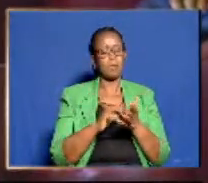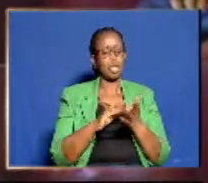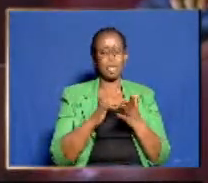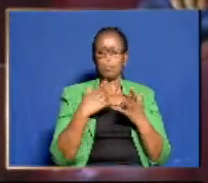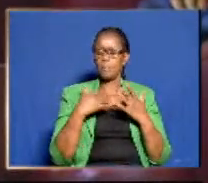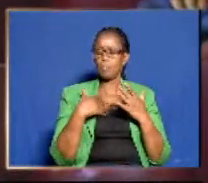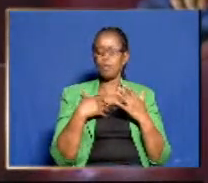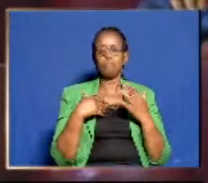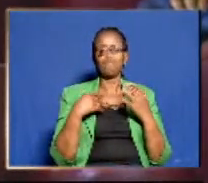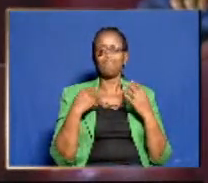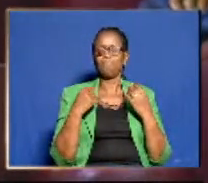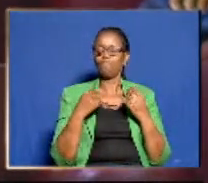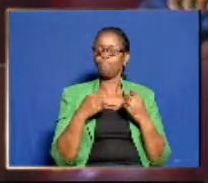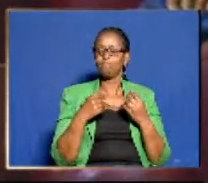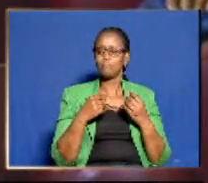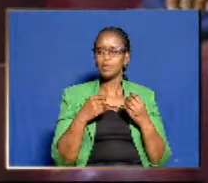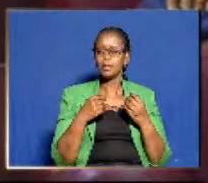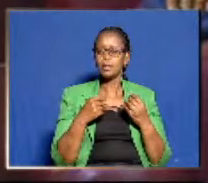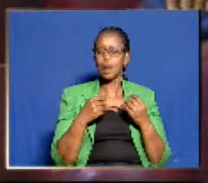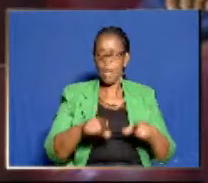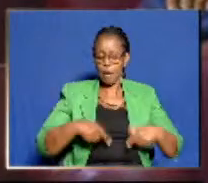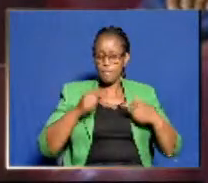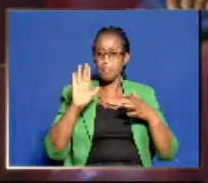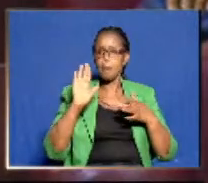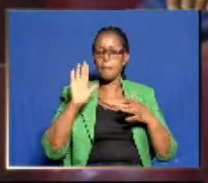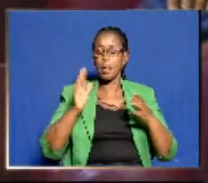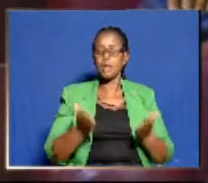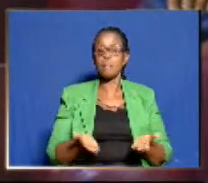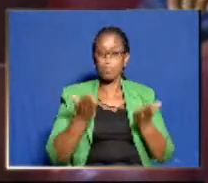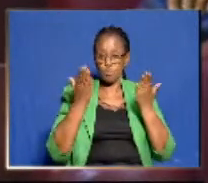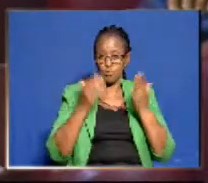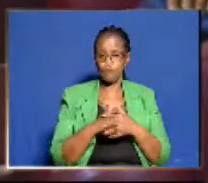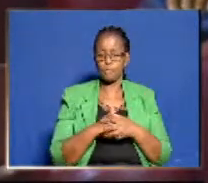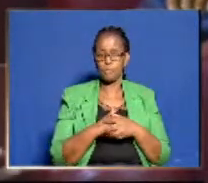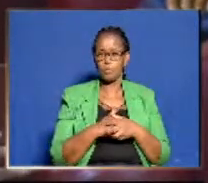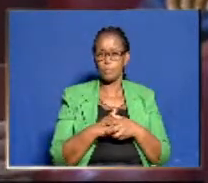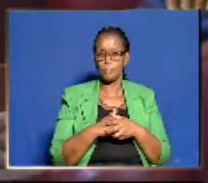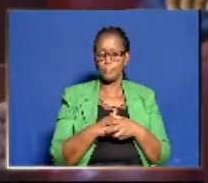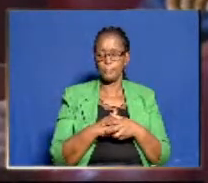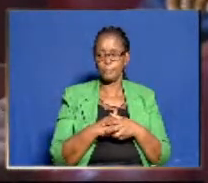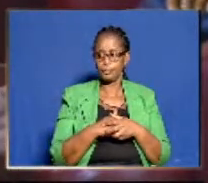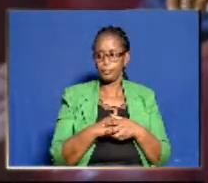nyingi. Mimi ilikuwa sielewi vipi afya na